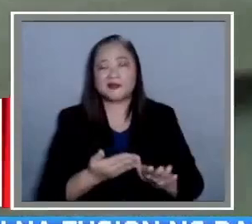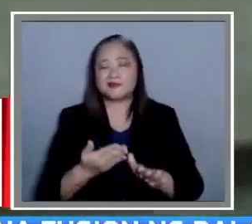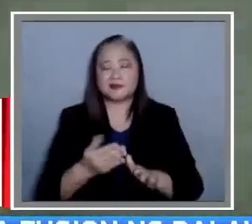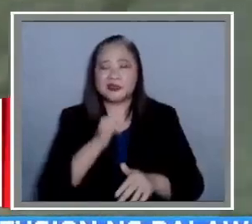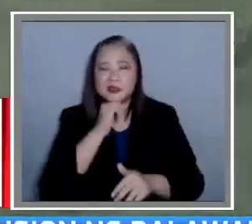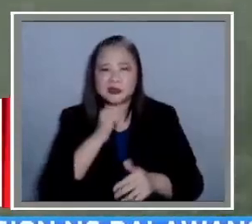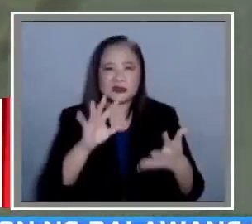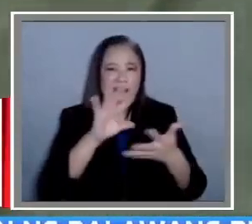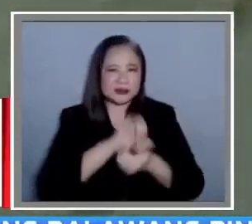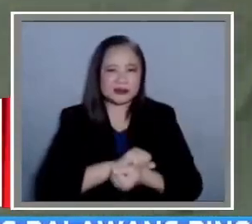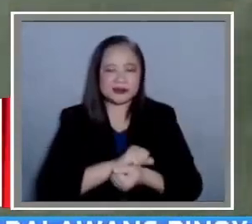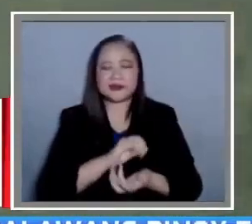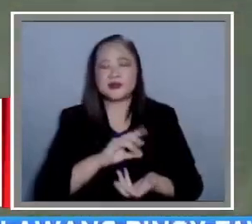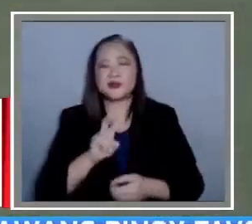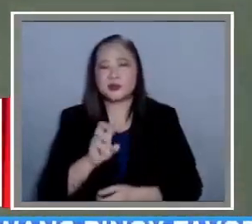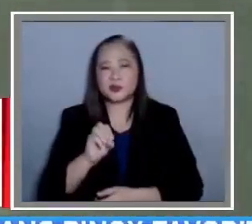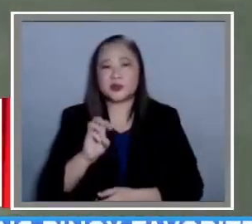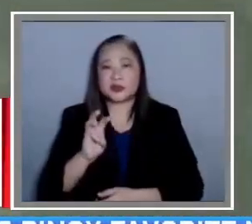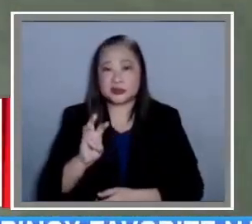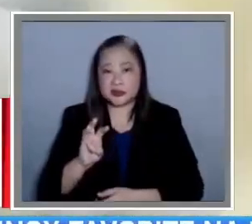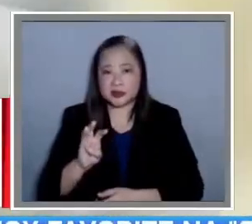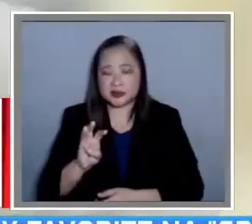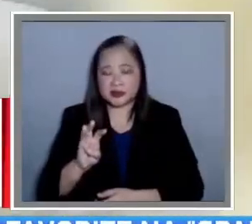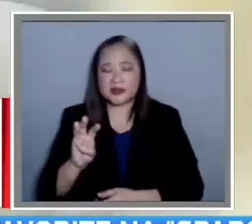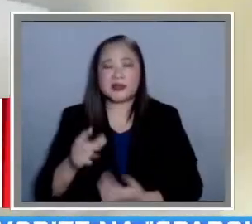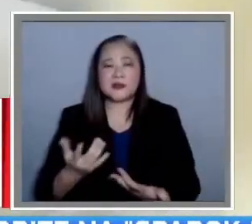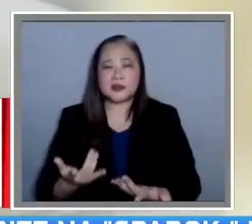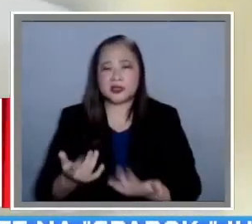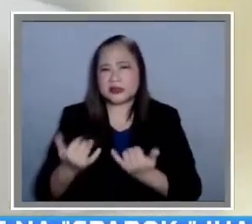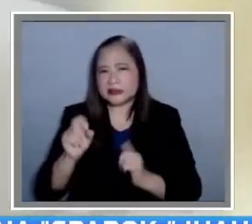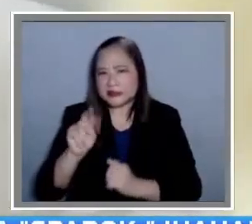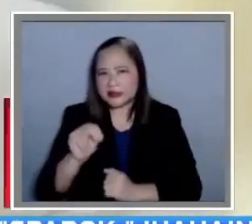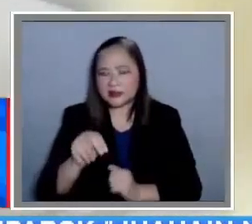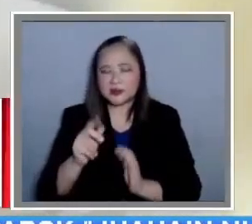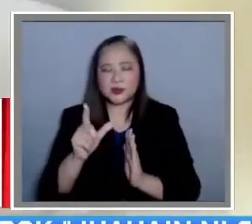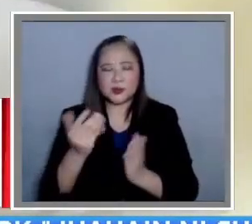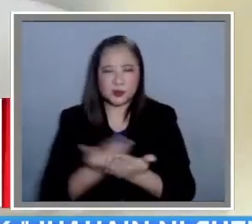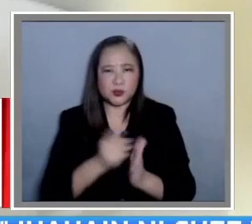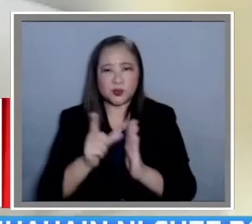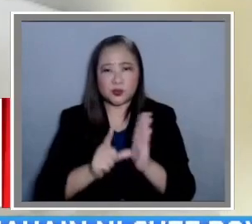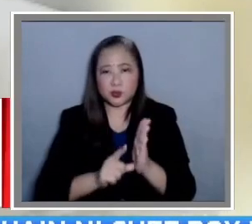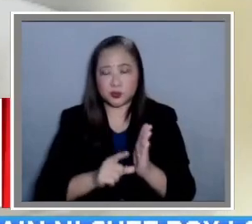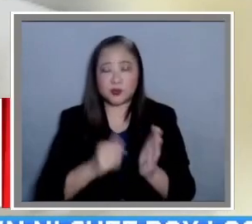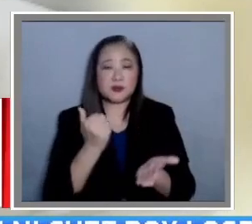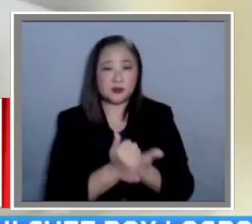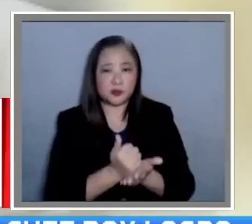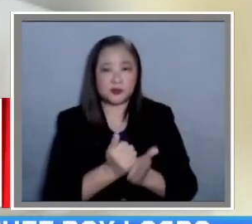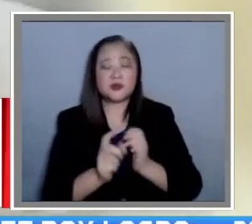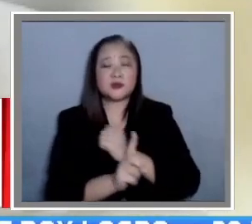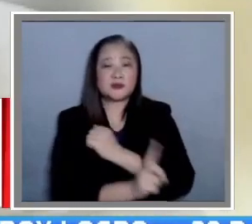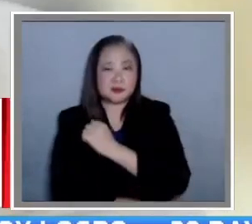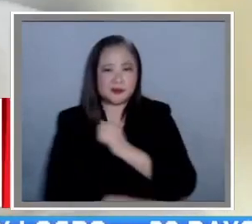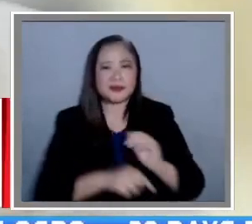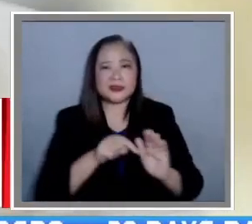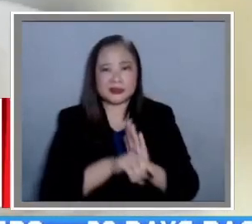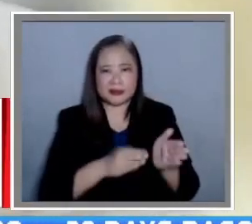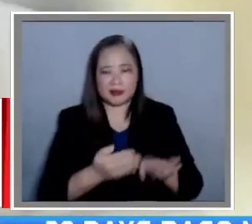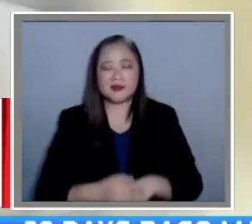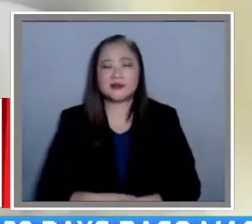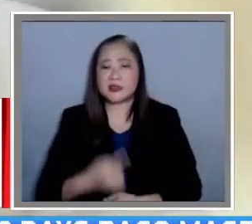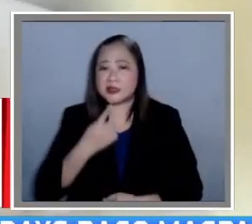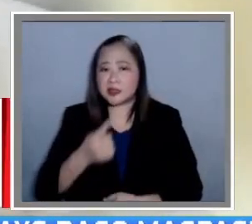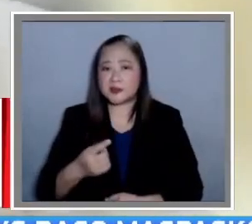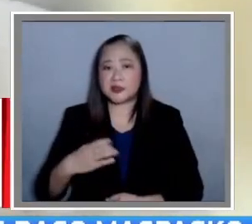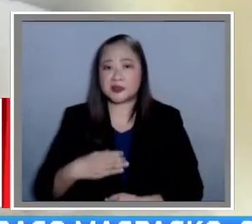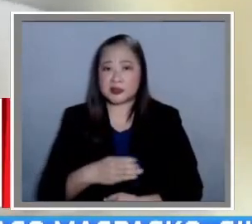kailangan pang magpasa ng batas para maibalik yan Kaya sabi ni Surigao del Norte representative Ace barbers na Chairman